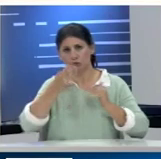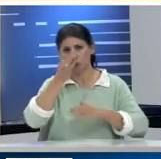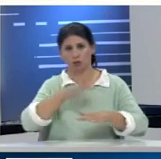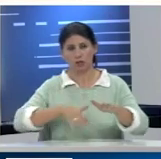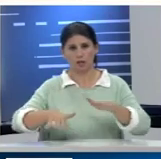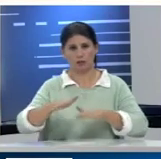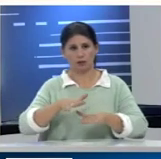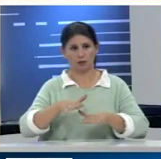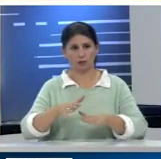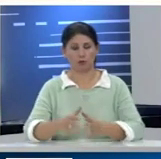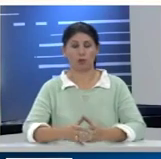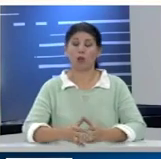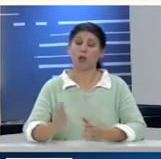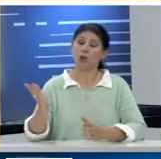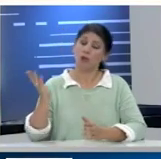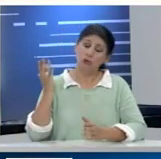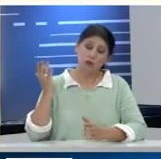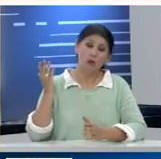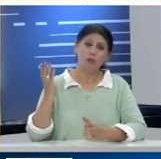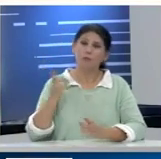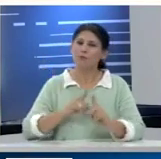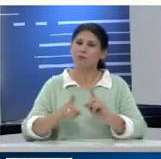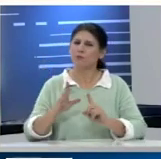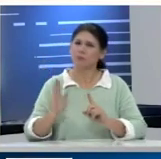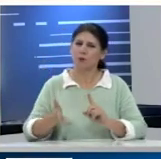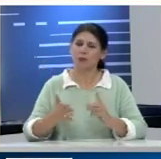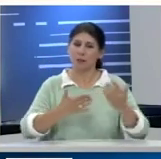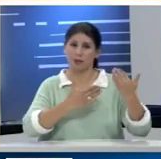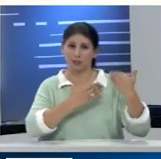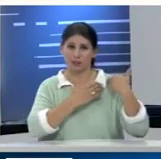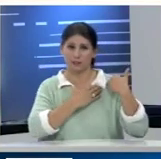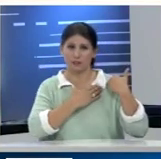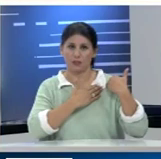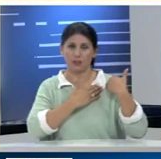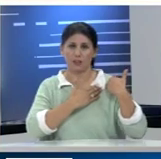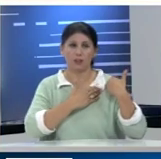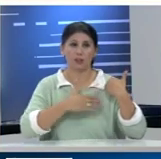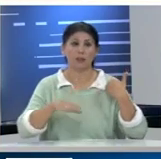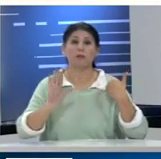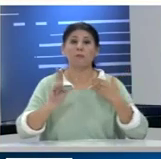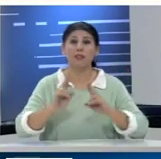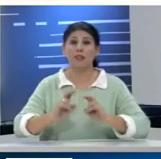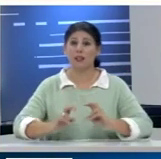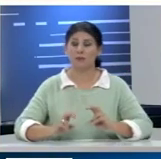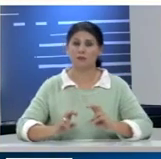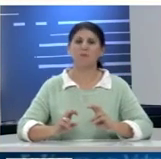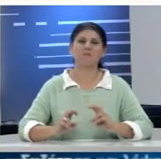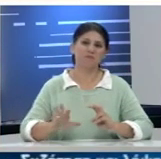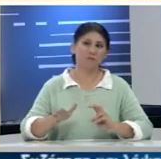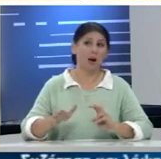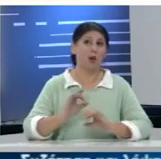σκάνδαλο, τότε ποιος μπορεί να πάρει την ευθύνη για τη μη διερεύνησή του? Προφανώς